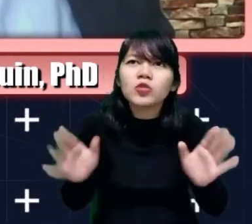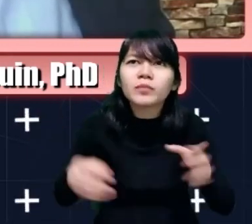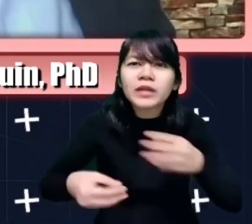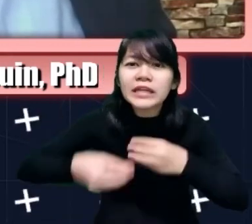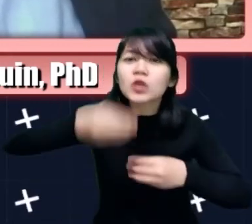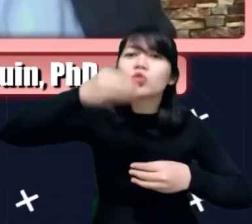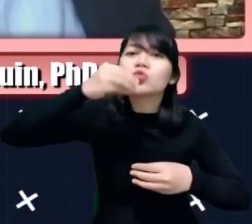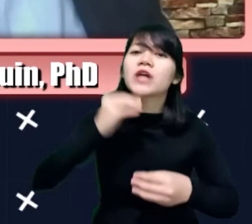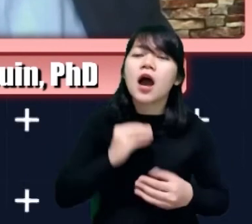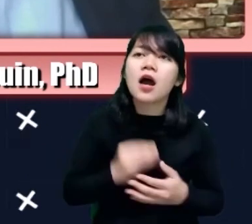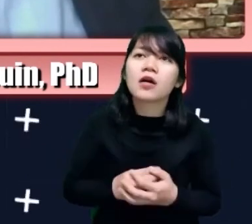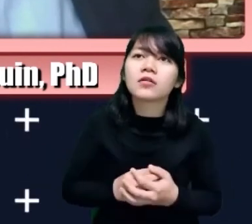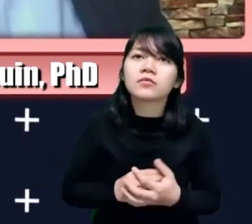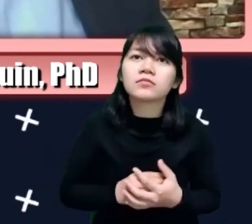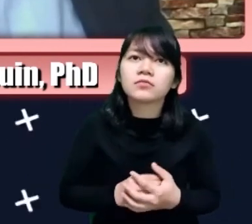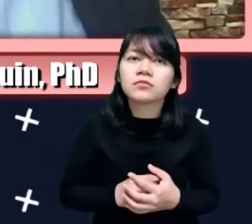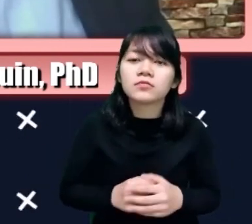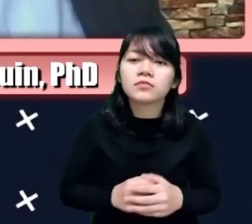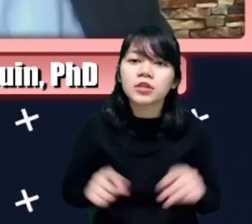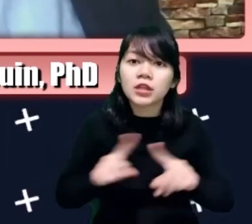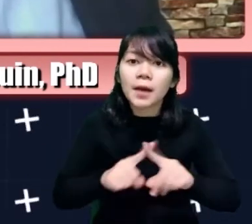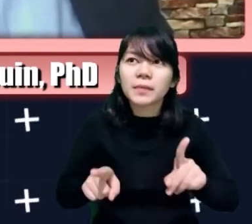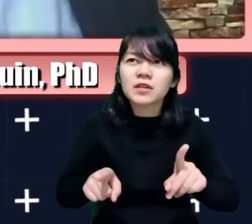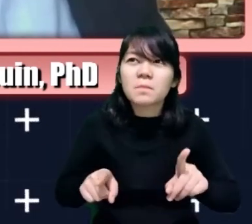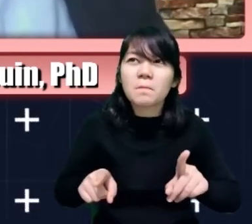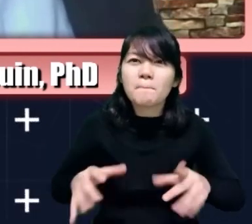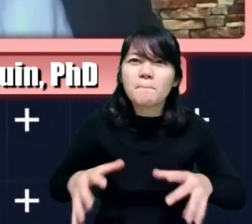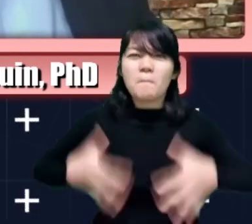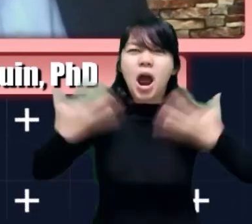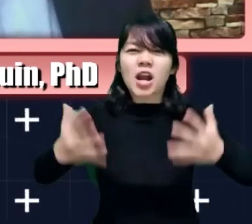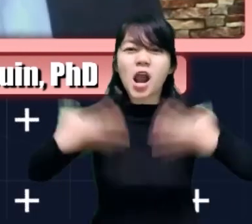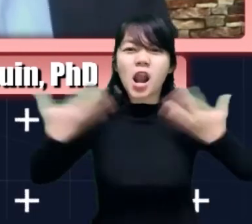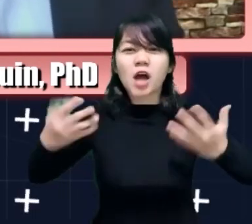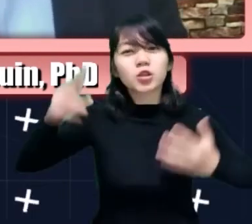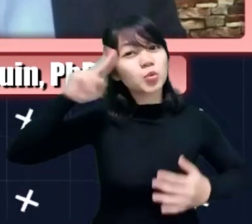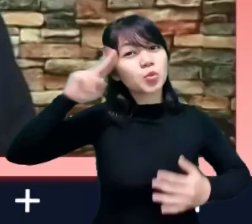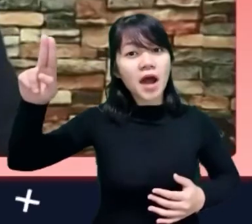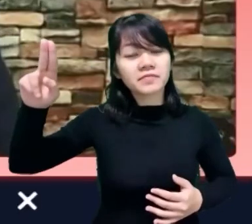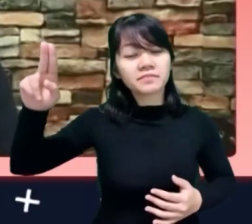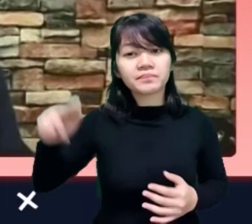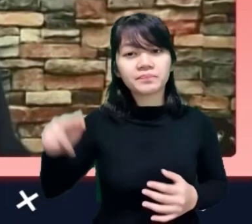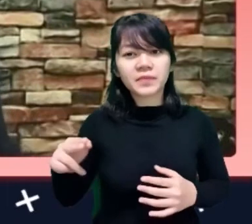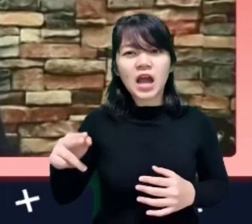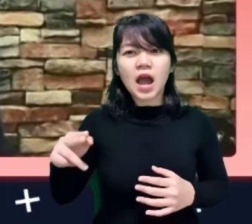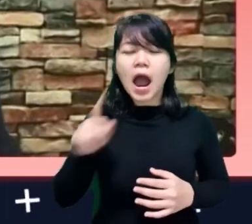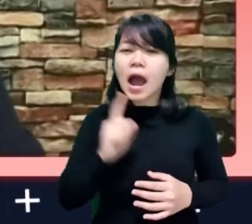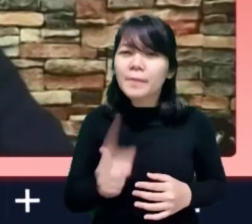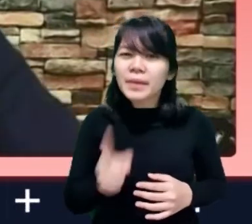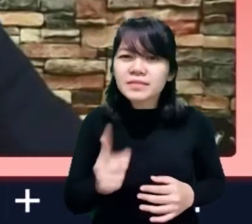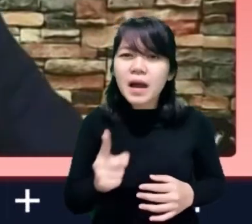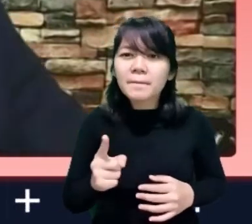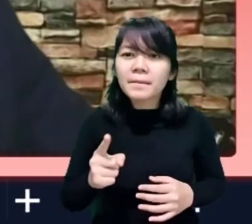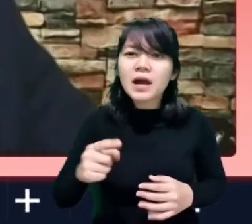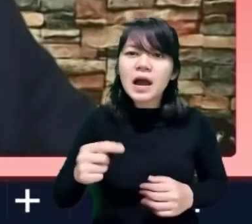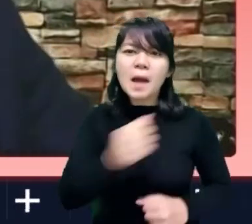Tuhan kepada mereka, karena Tuhan melihat bangsa ini sangat rakus ya. Walaupun